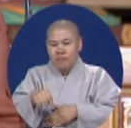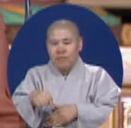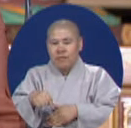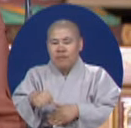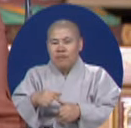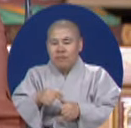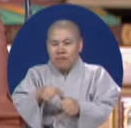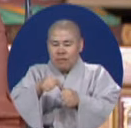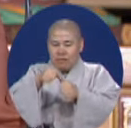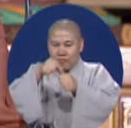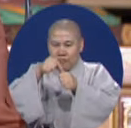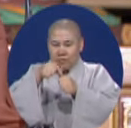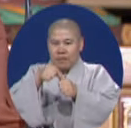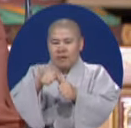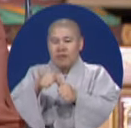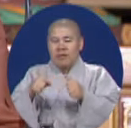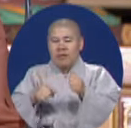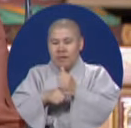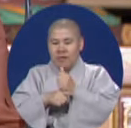딱 구하는 거예요.